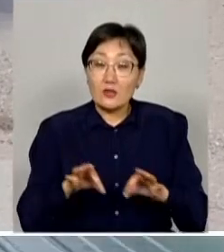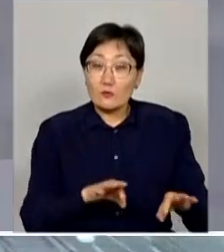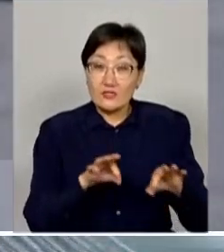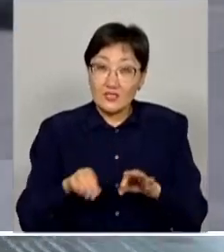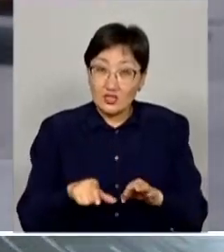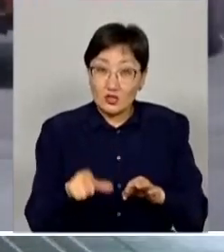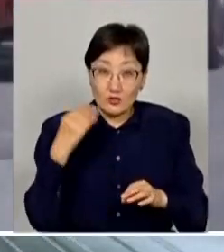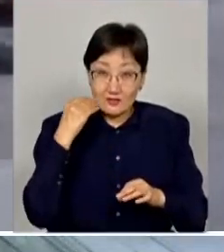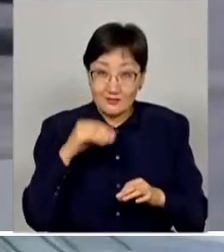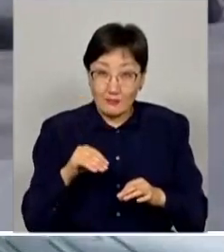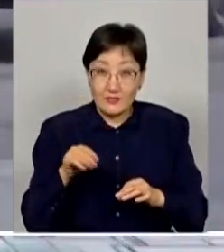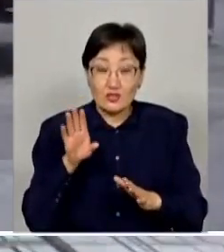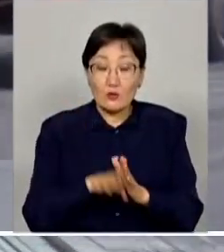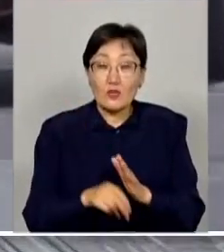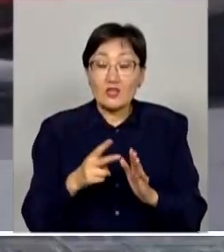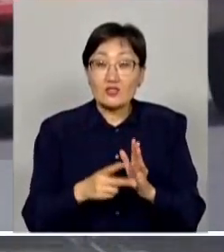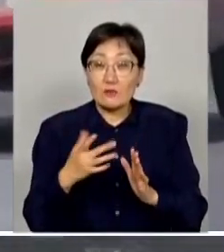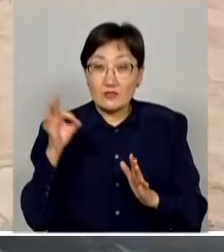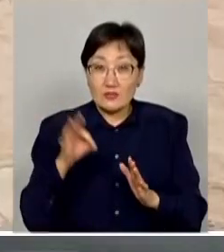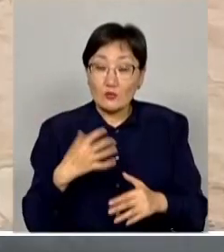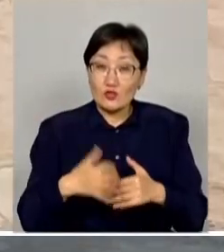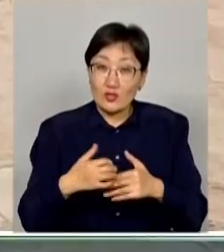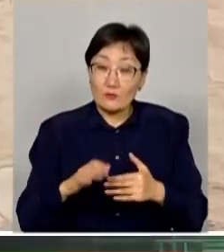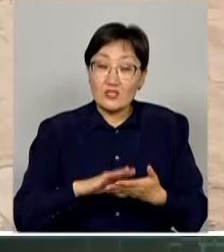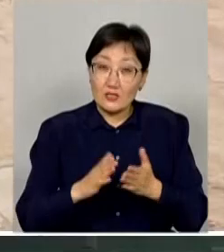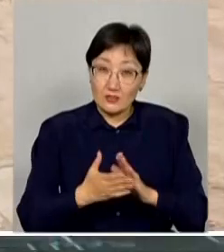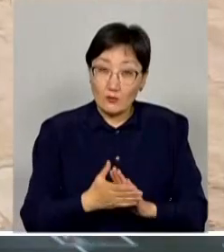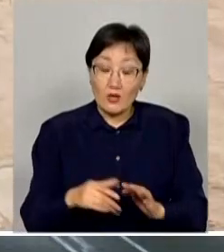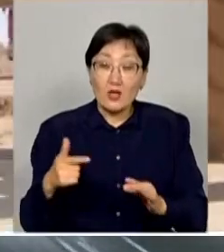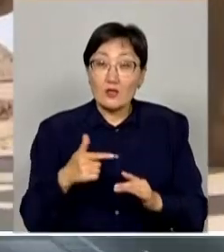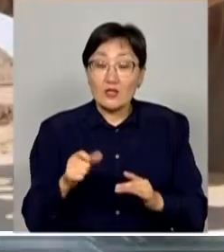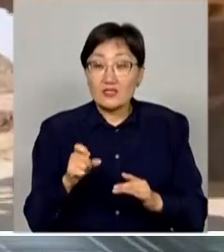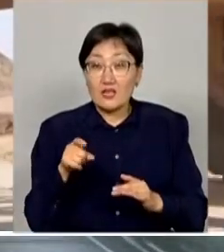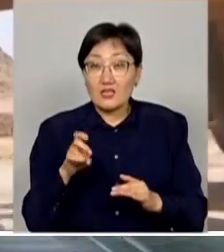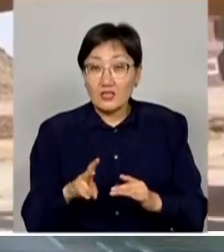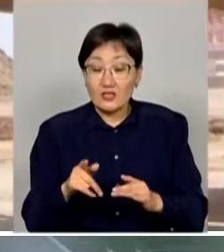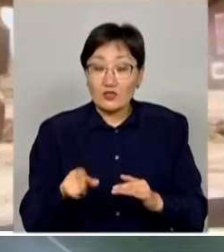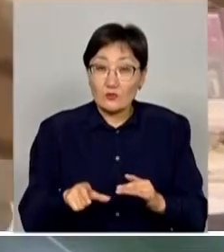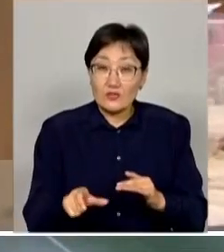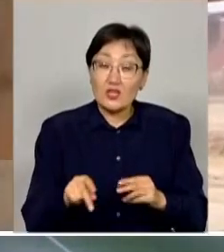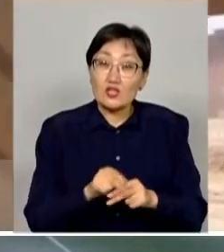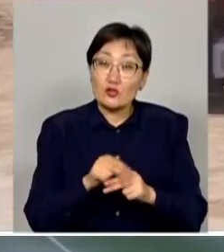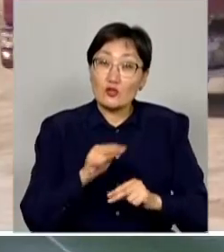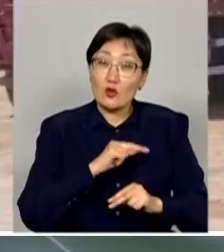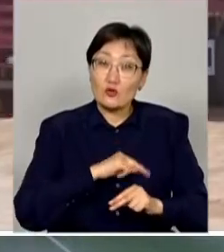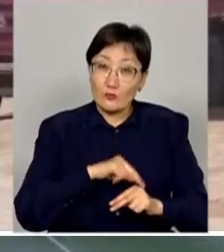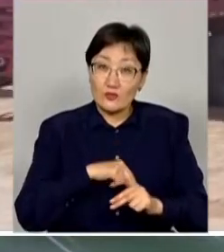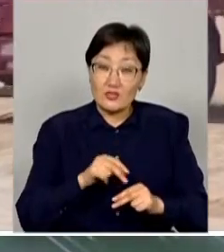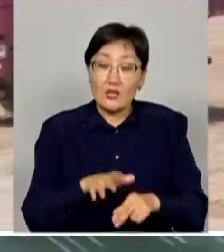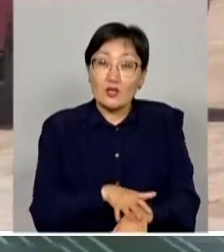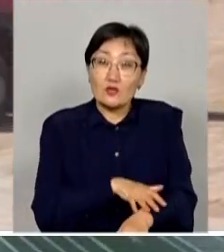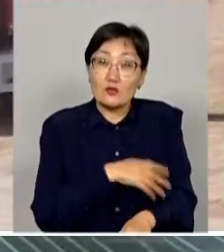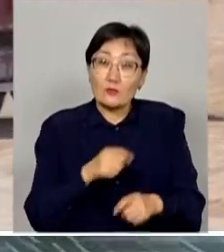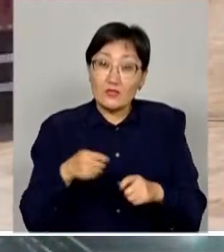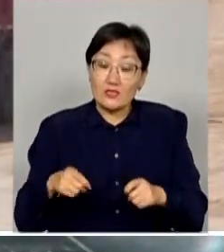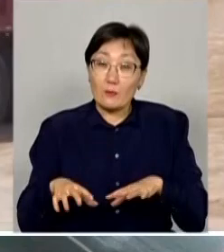жолдарының сапасы да ақсап тұр. 72% ғана орташа күйде екен. Атырау Астрахан күре жолын жөндеу жұмыстары сылбыр атқарылып келеді